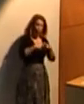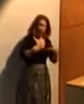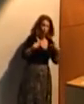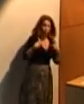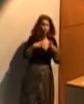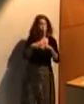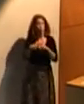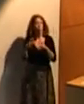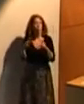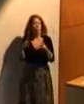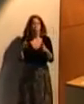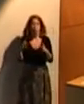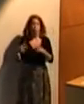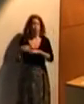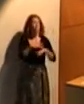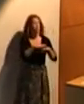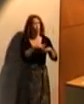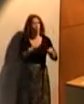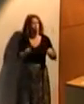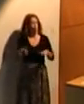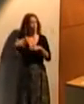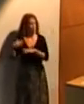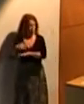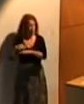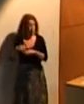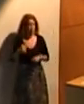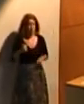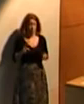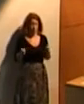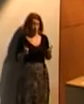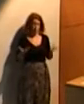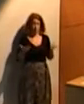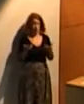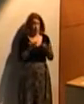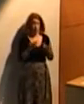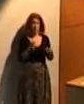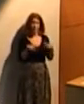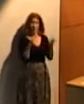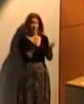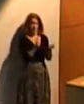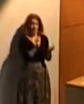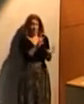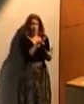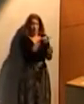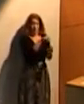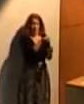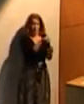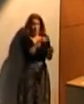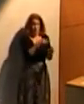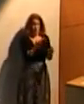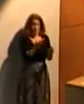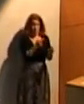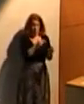de la matière non vivante et bien il dit vous l'avez sous les yeux le problème de la synthèse de la vie se présente comme devant consister à